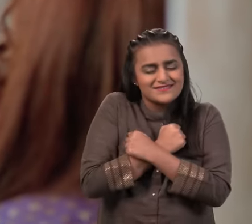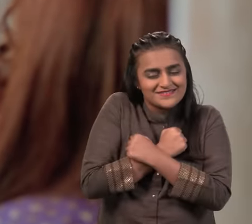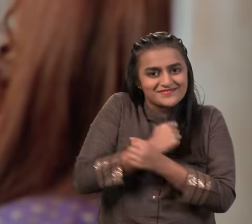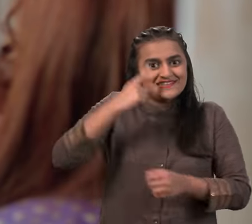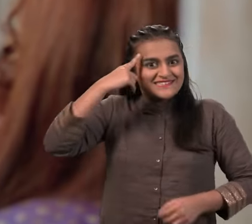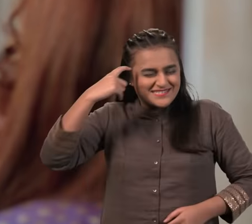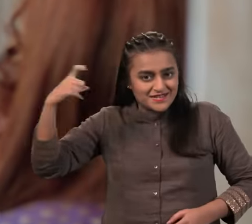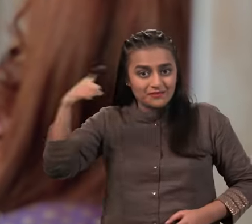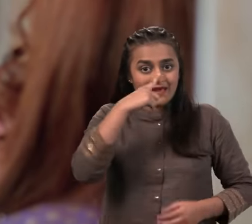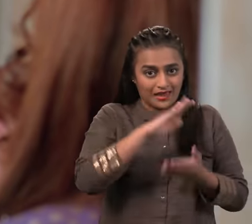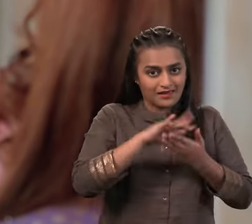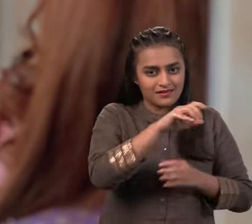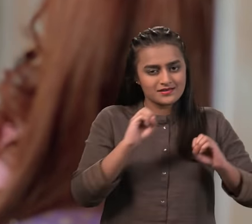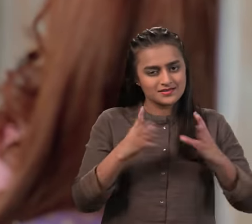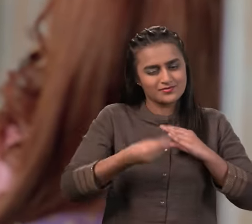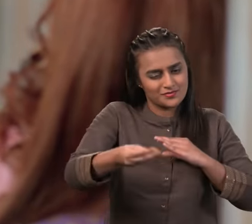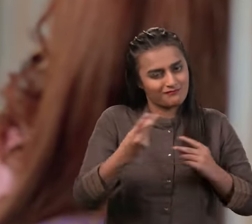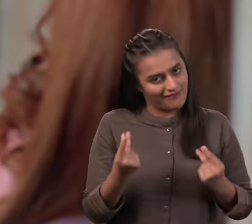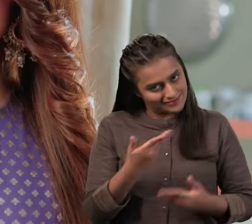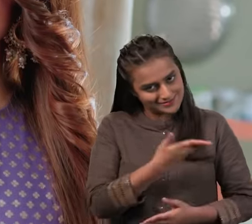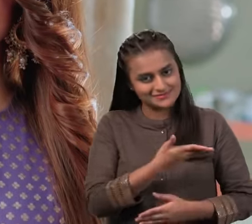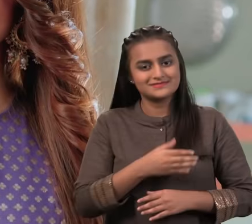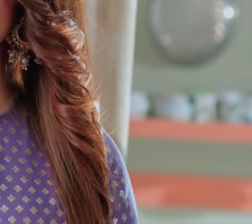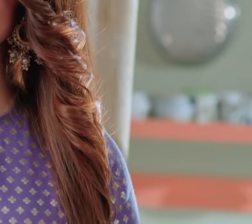की हवा हीर को भी लगने वाली,